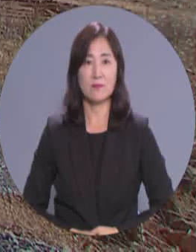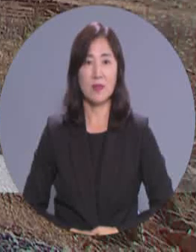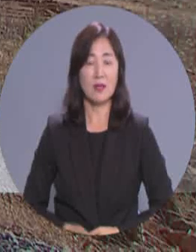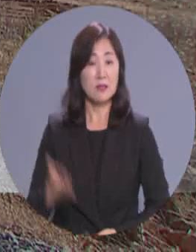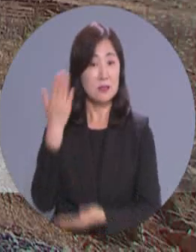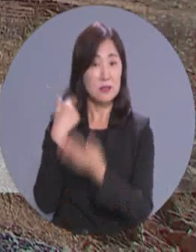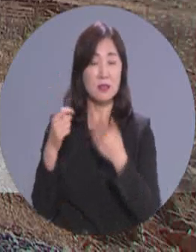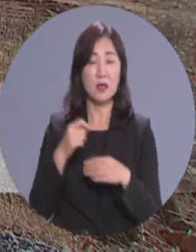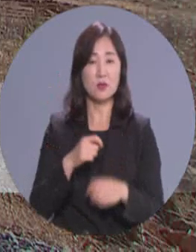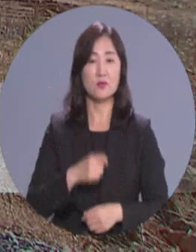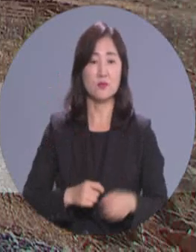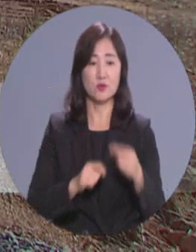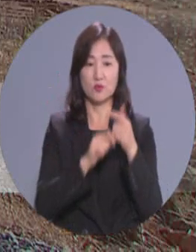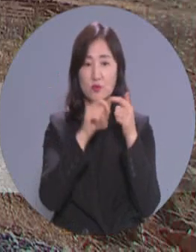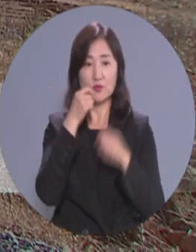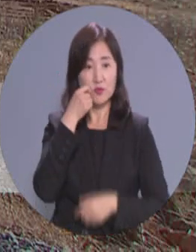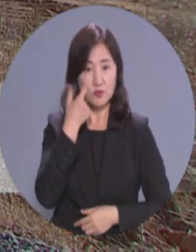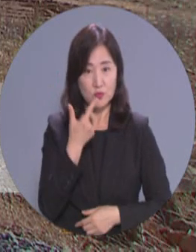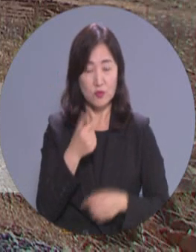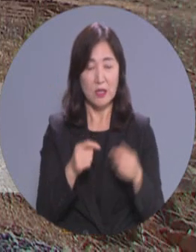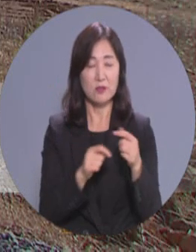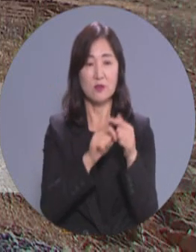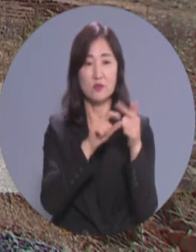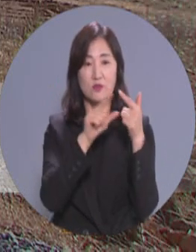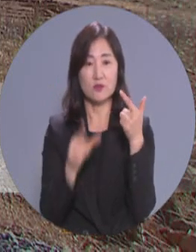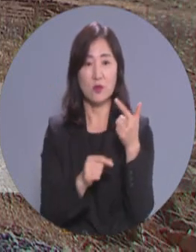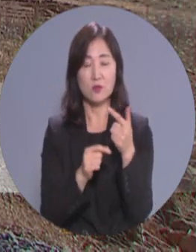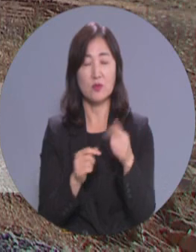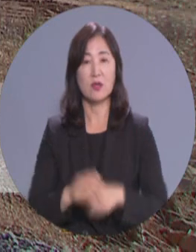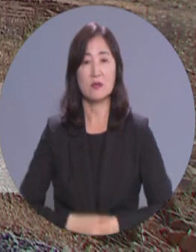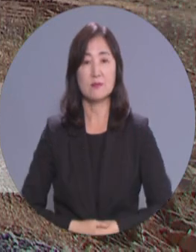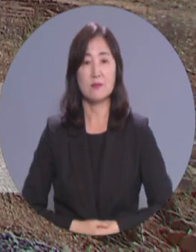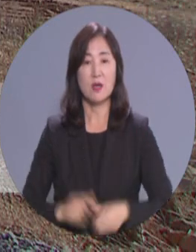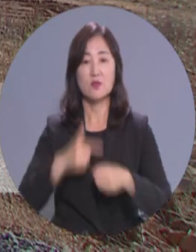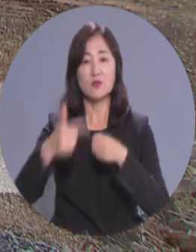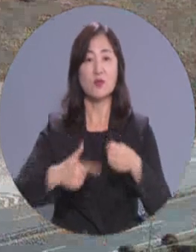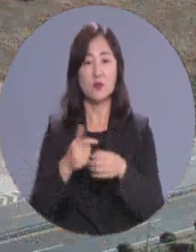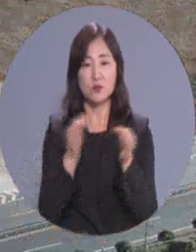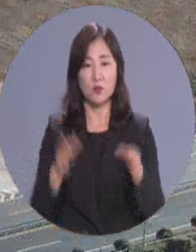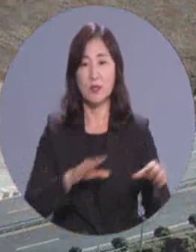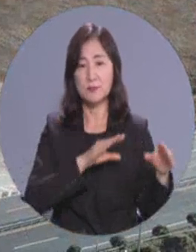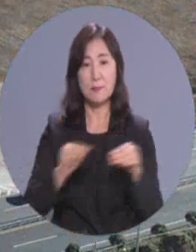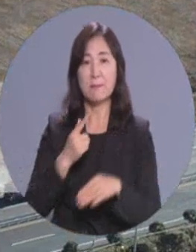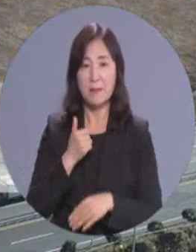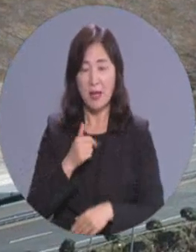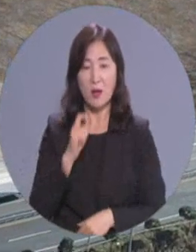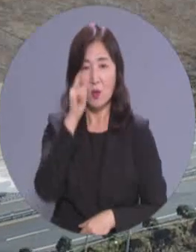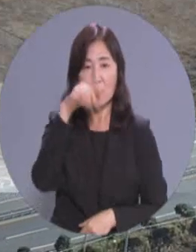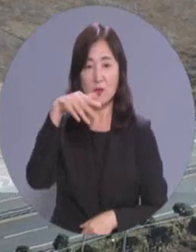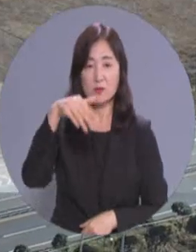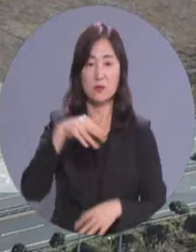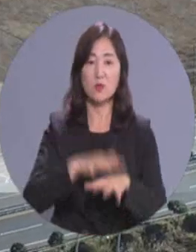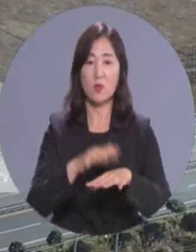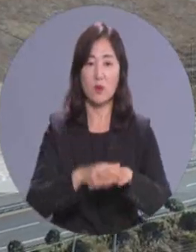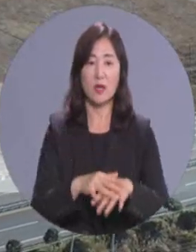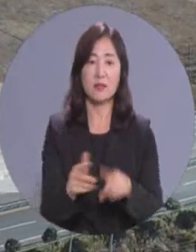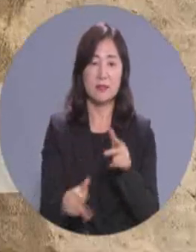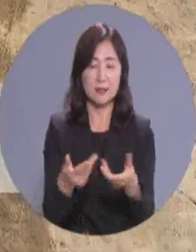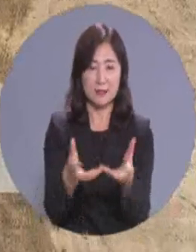지난 6년 동안 중단됐던 고흥 동강 특화농공단지 조성공사가 조만간 재개됩니다 공부는